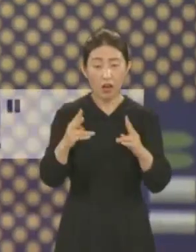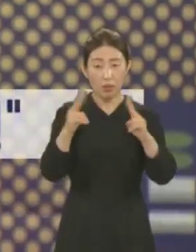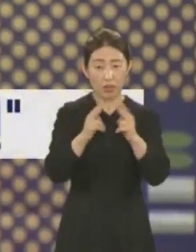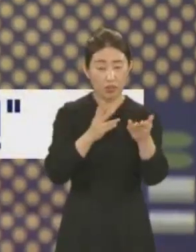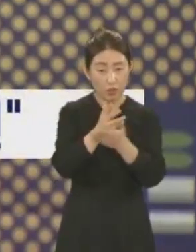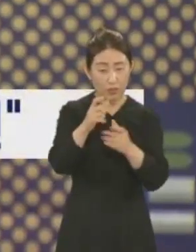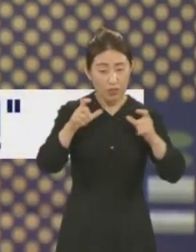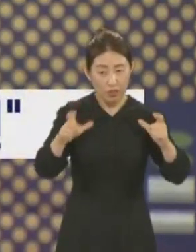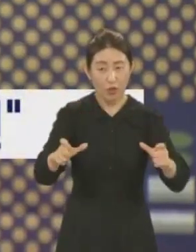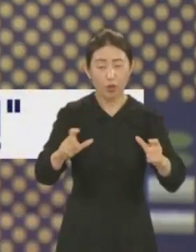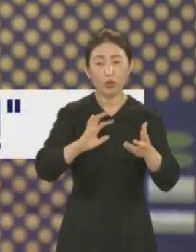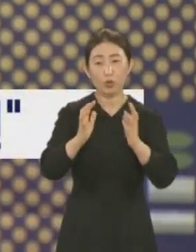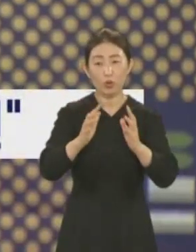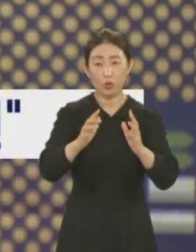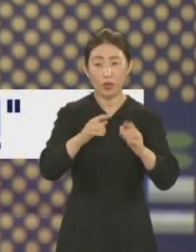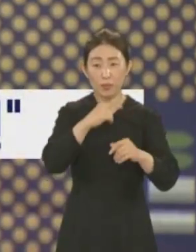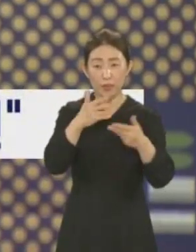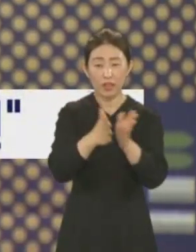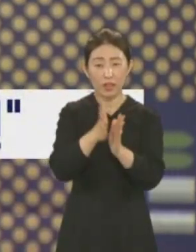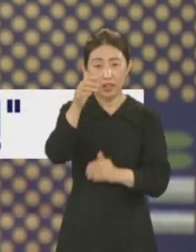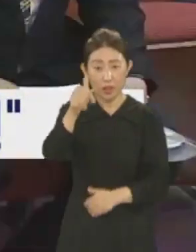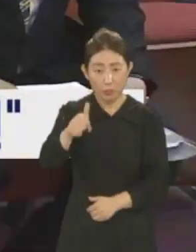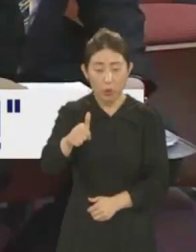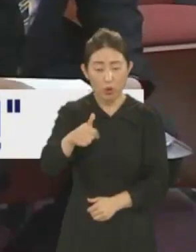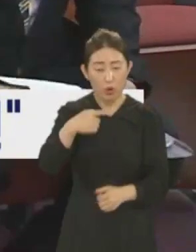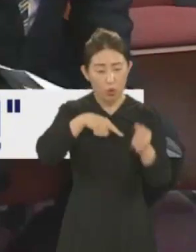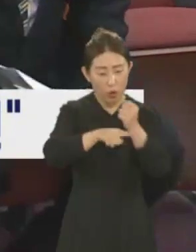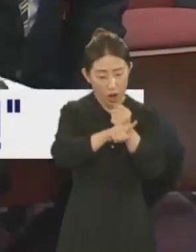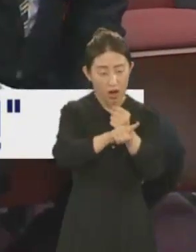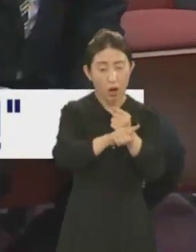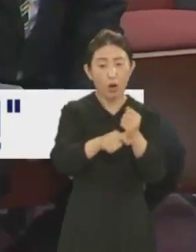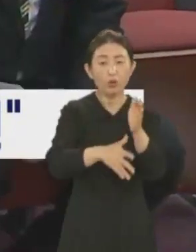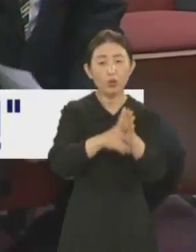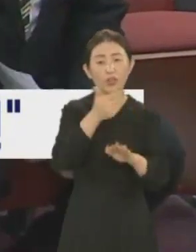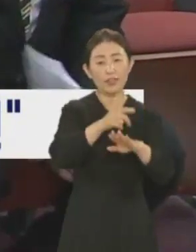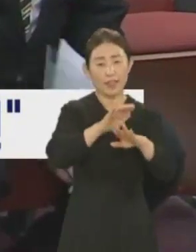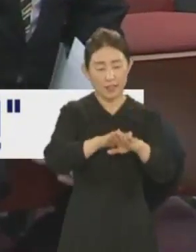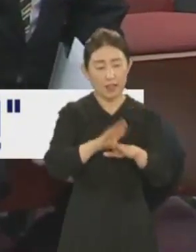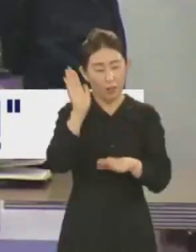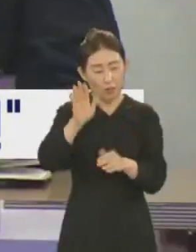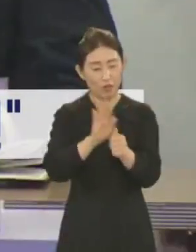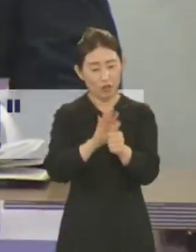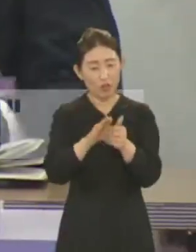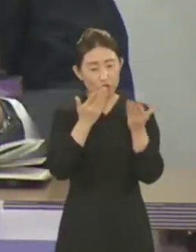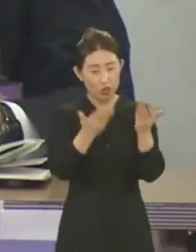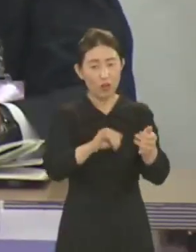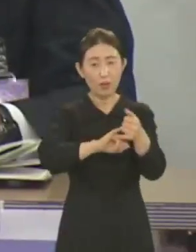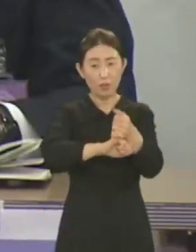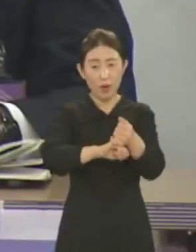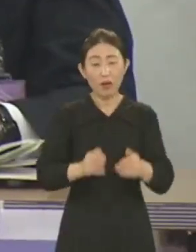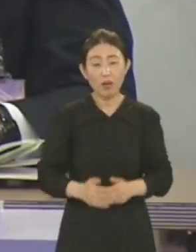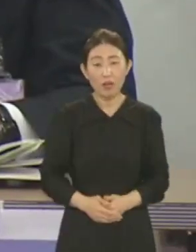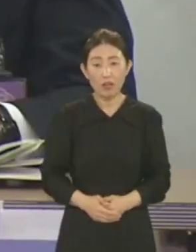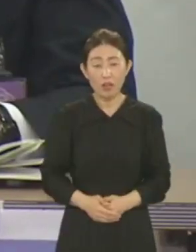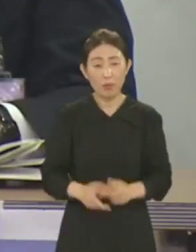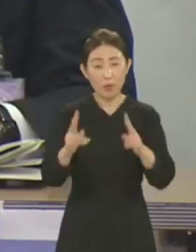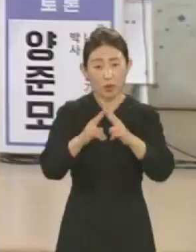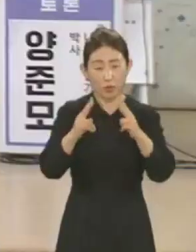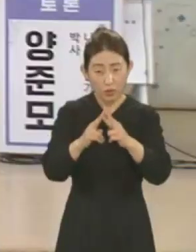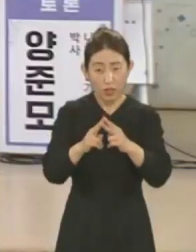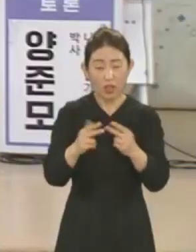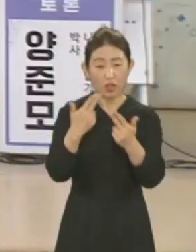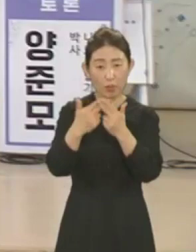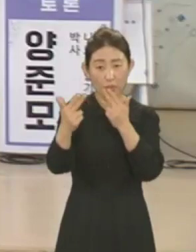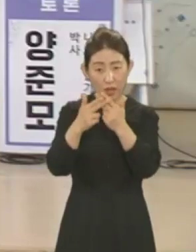지정토론회에서도 김기현 대표는 과학기술 수도인만큼 적극 지원을 약속했습니다 유병도 반도체 산업협회 실장은